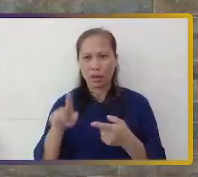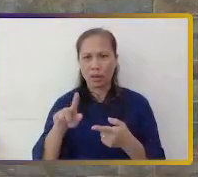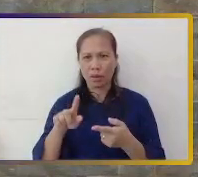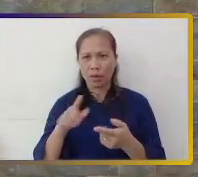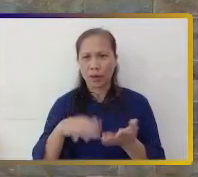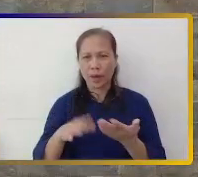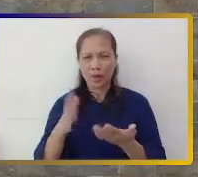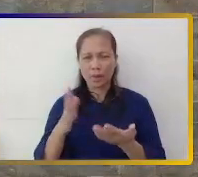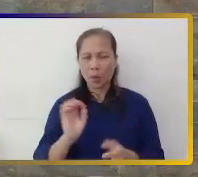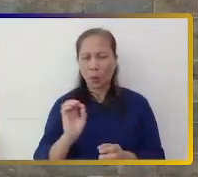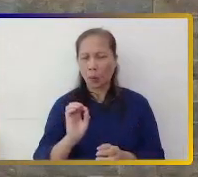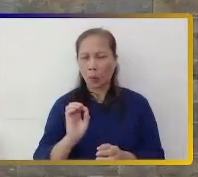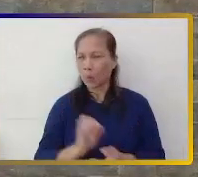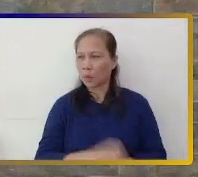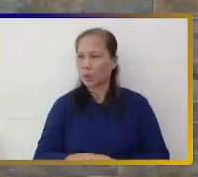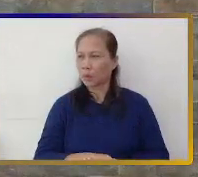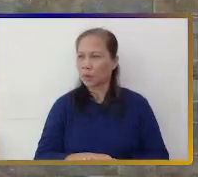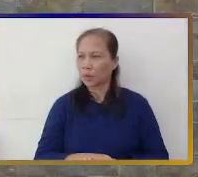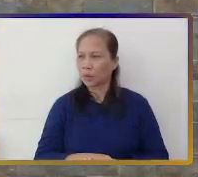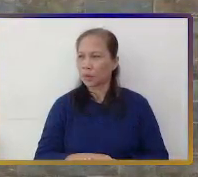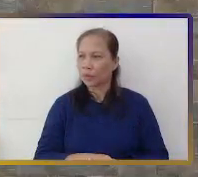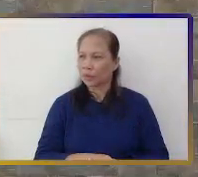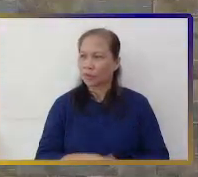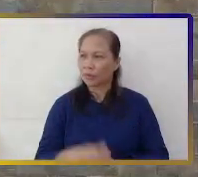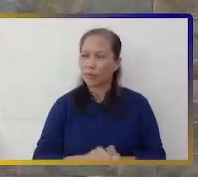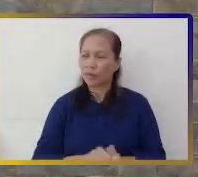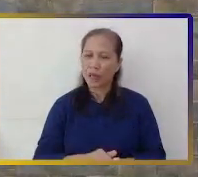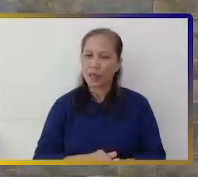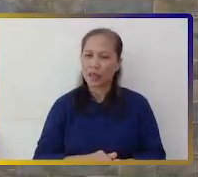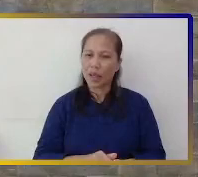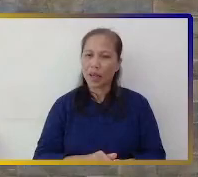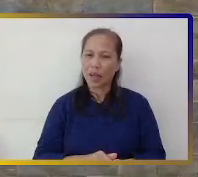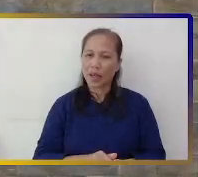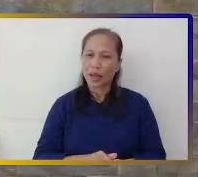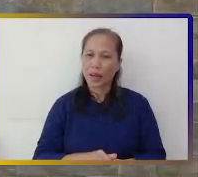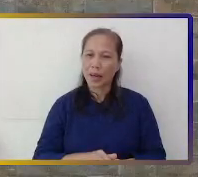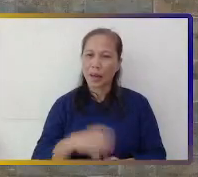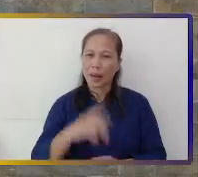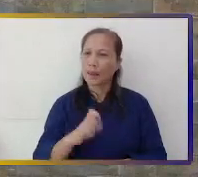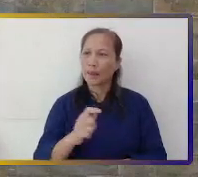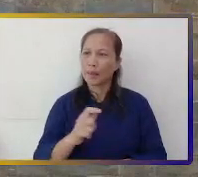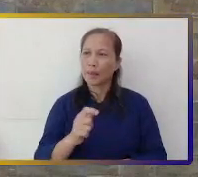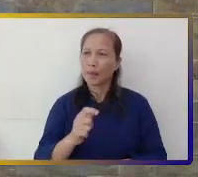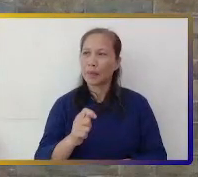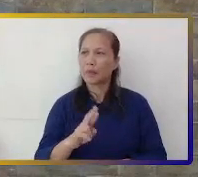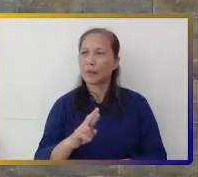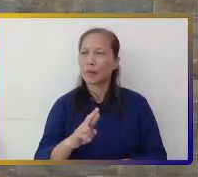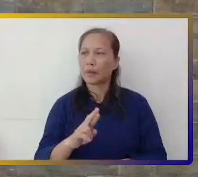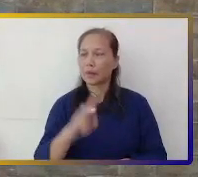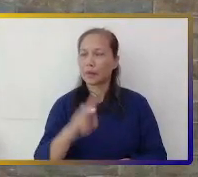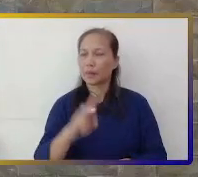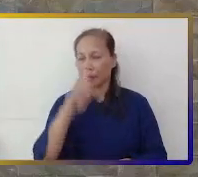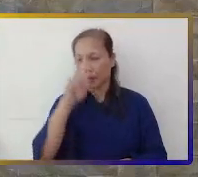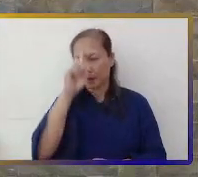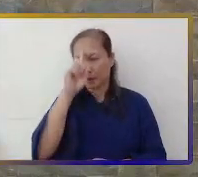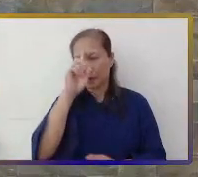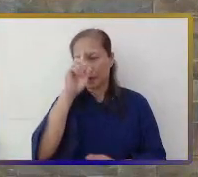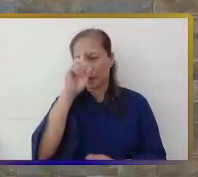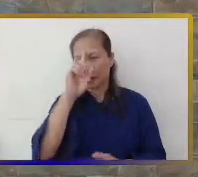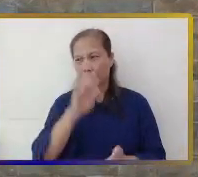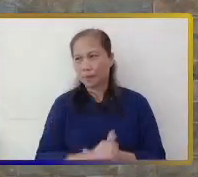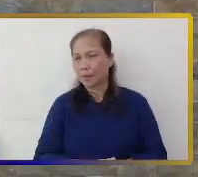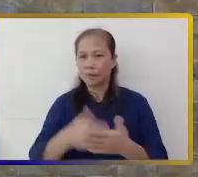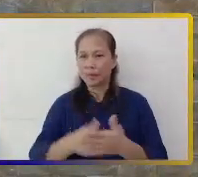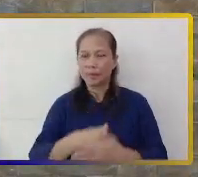distinction na meron po sila Yan po yung mga petro brus The Next In Line mga kapatid ay yung mga